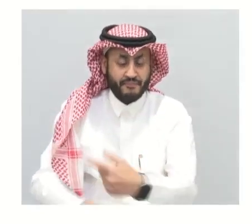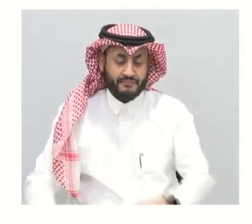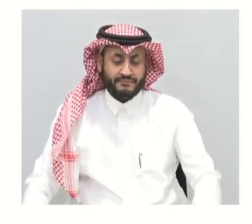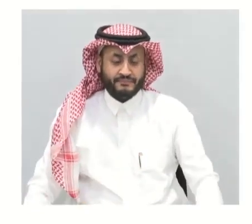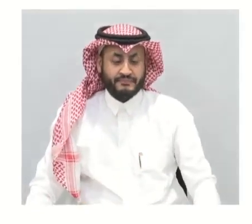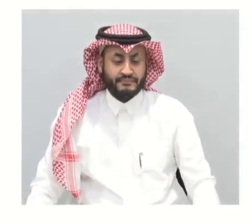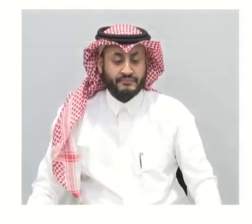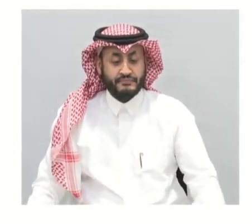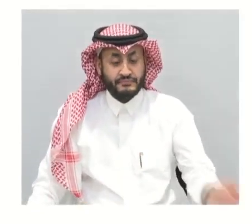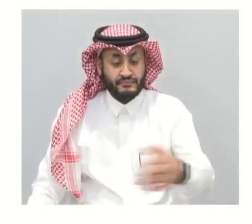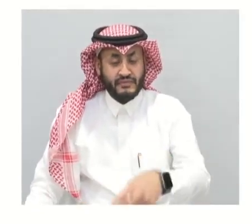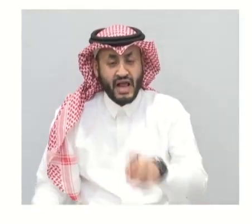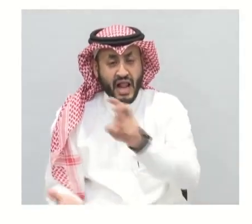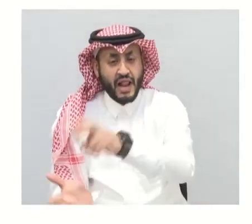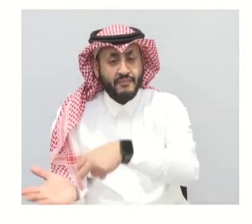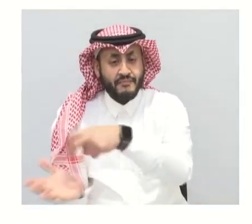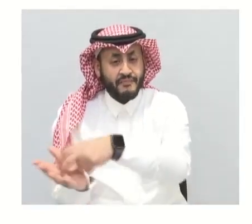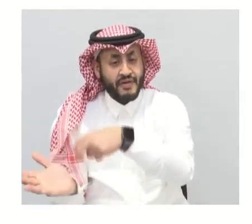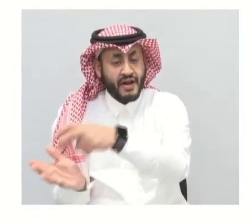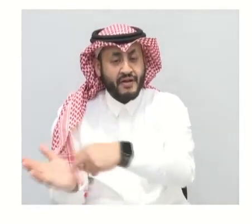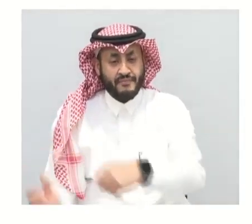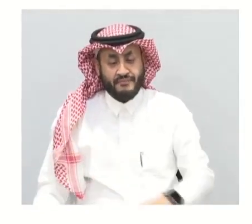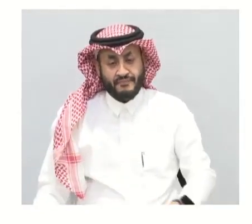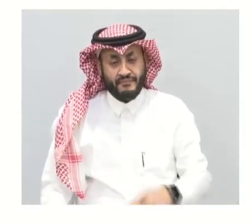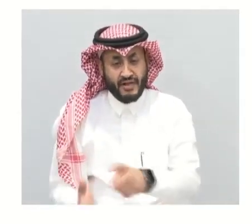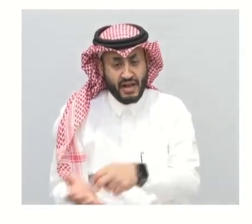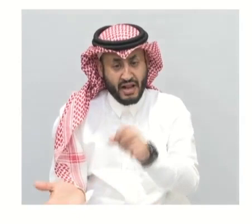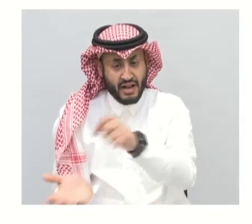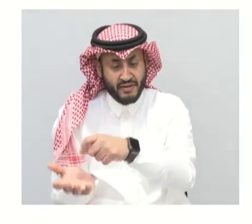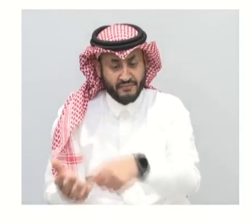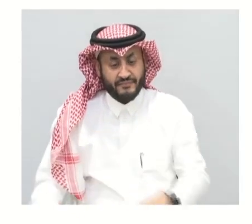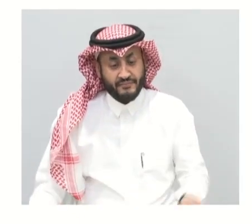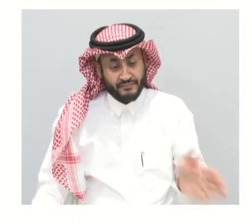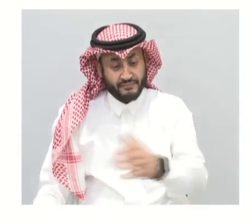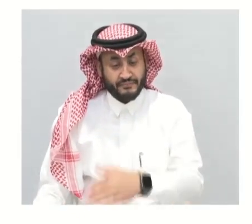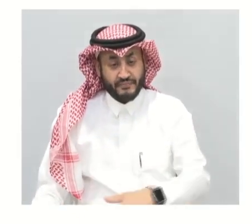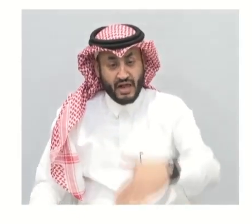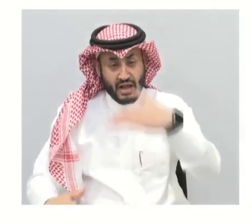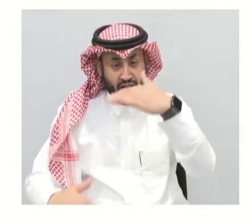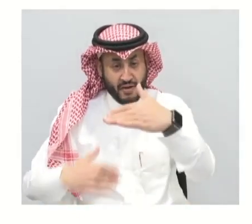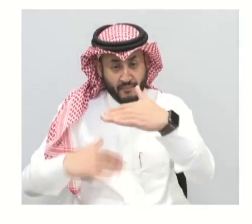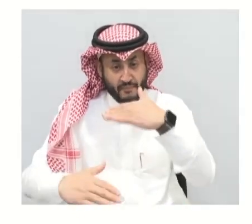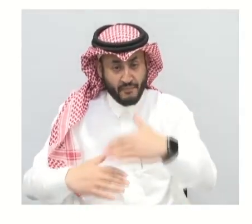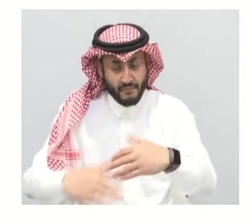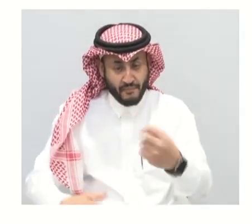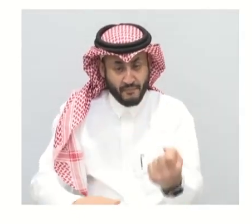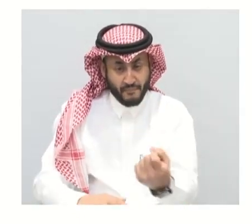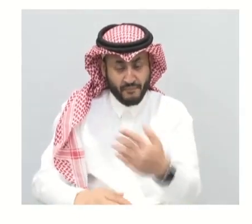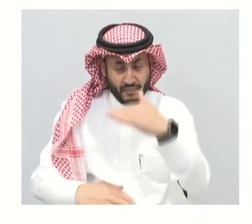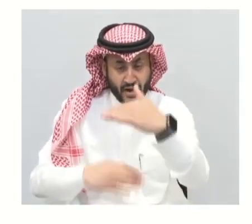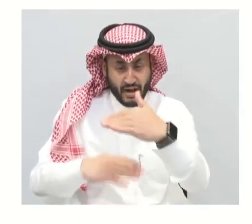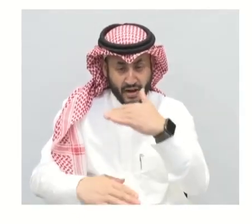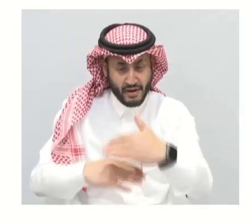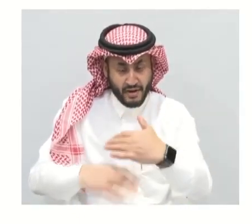وطالبتي الحراثه الكنتوريه وكذلك من الطرق التي تساعدنا في المحافظه على